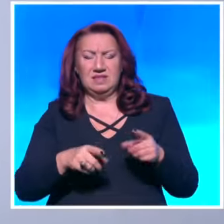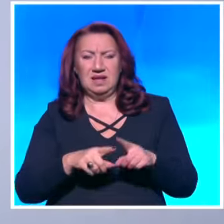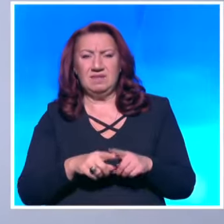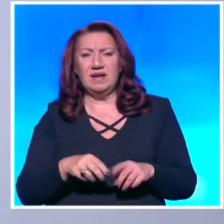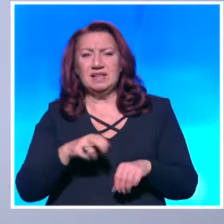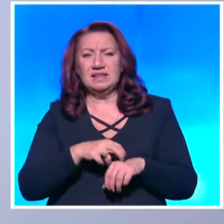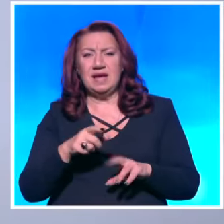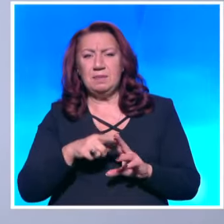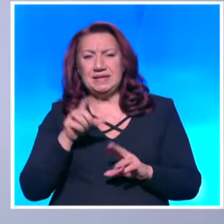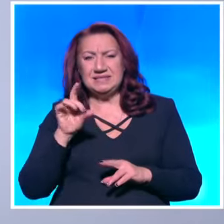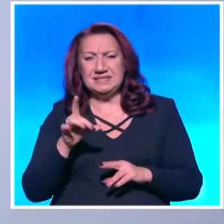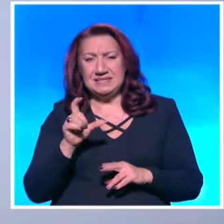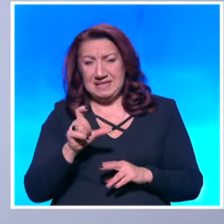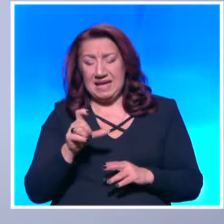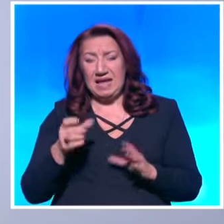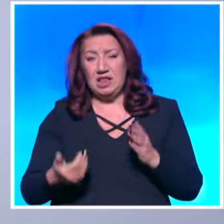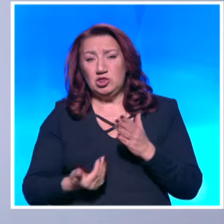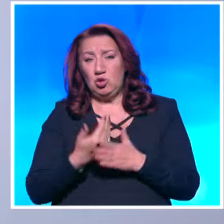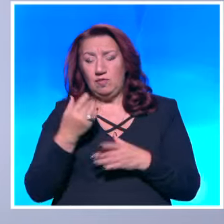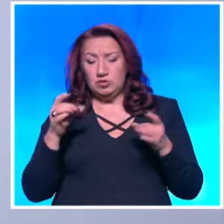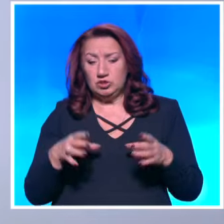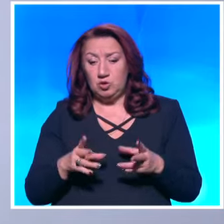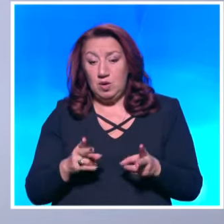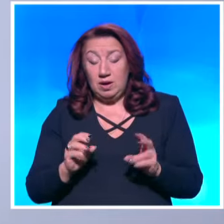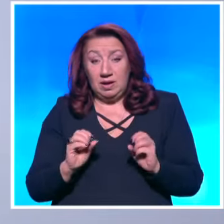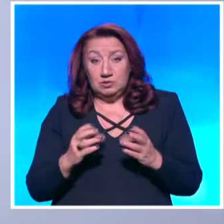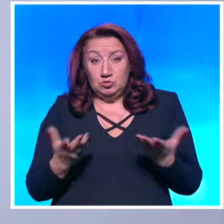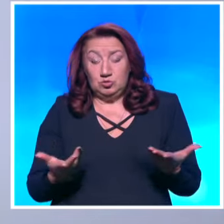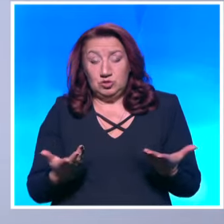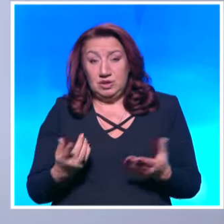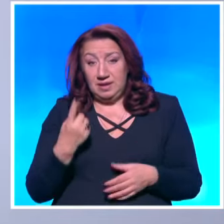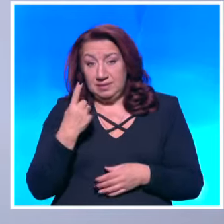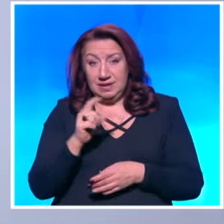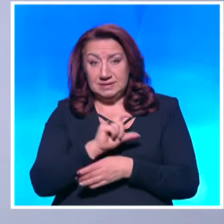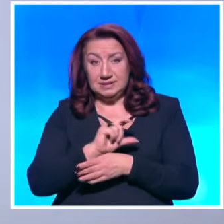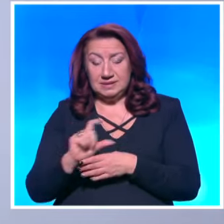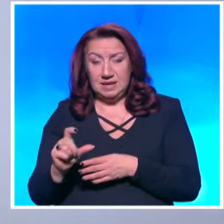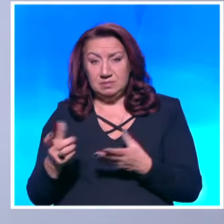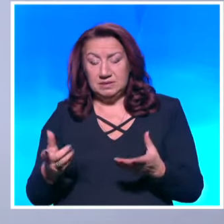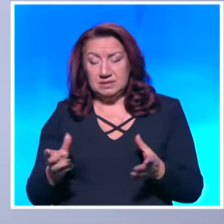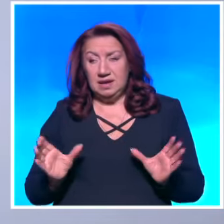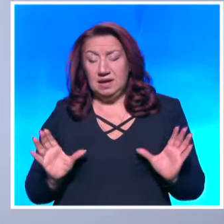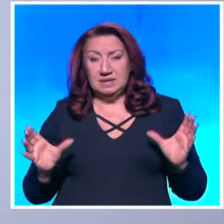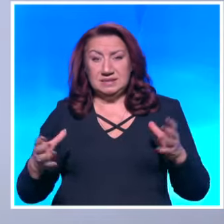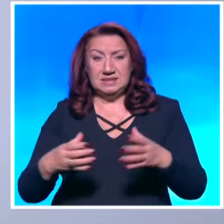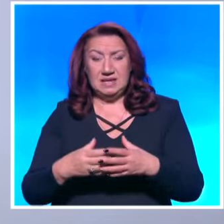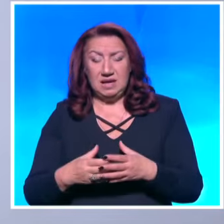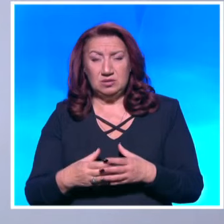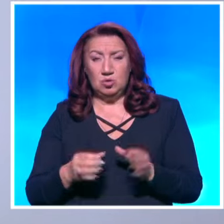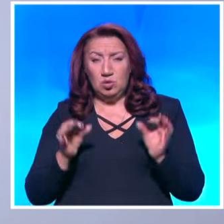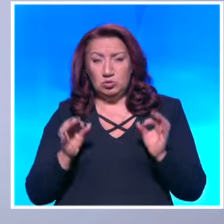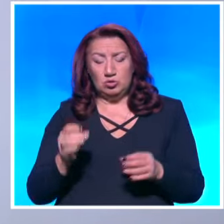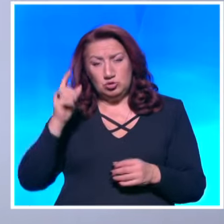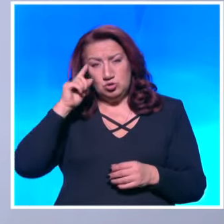там и как се случва така само за една седмица в купом в рамките на един ден с предварително